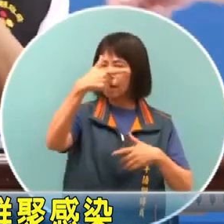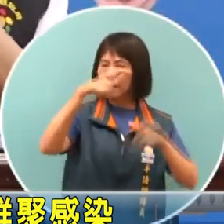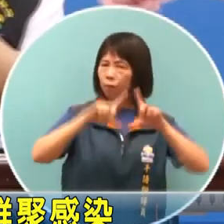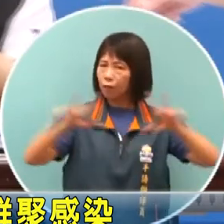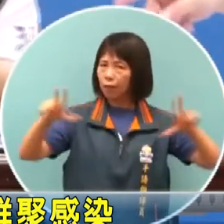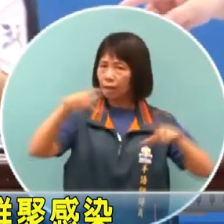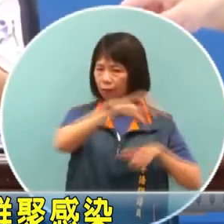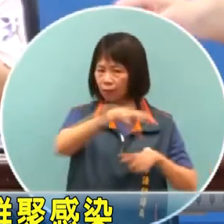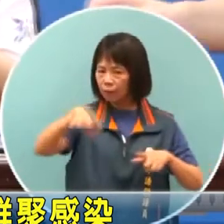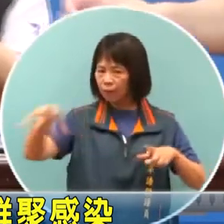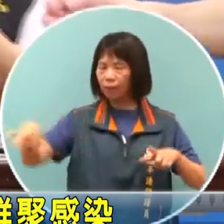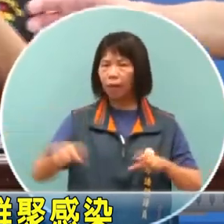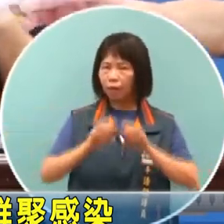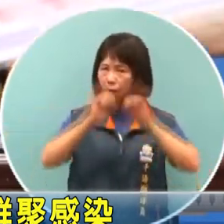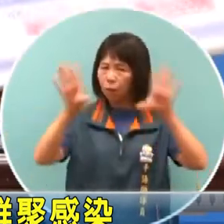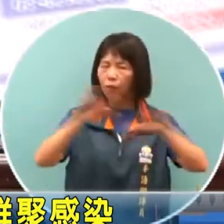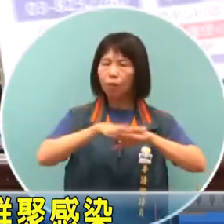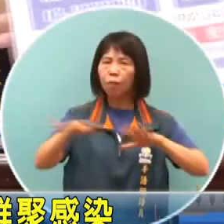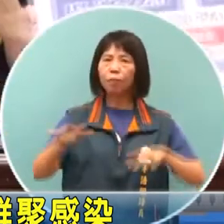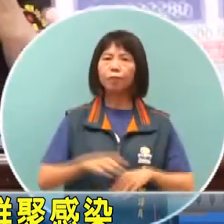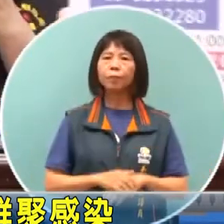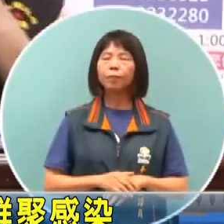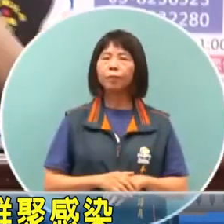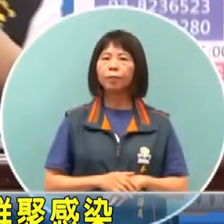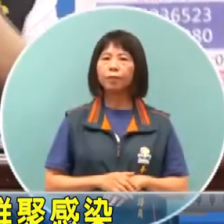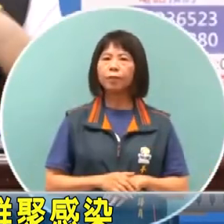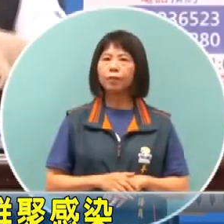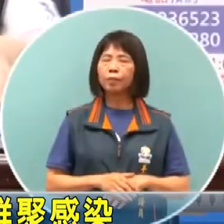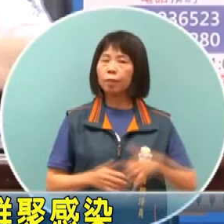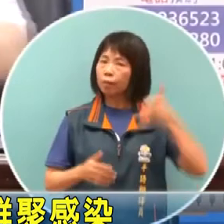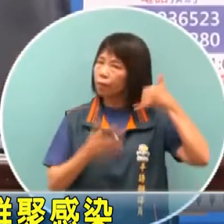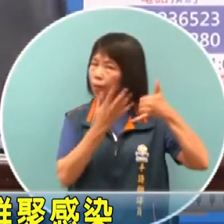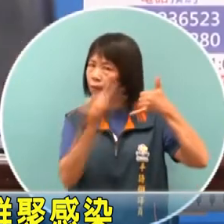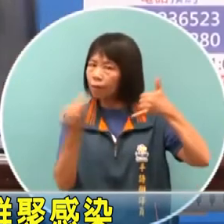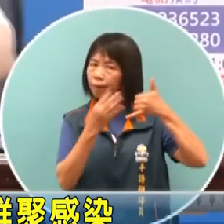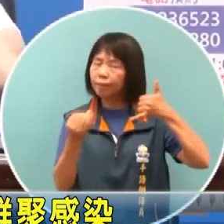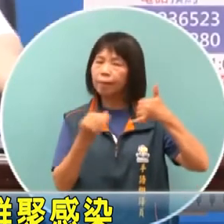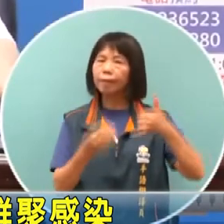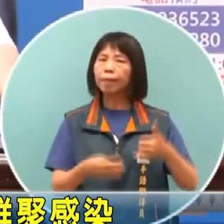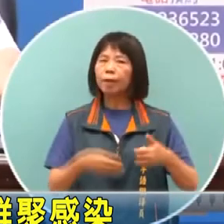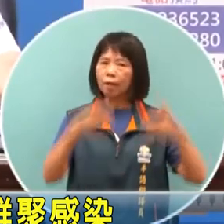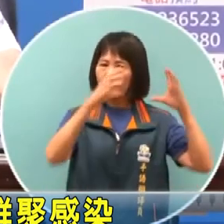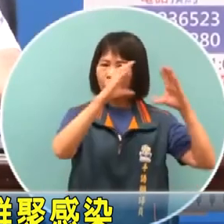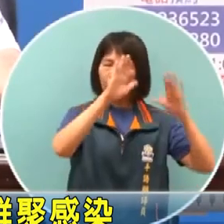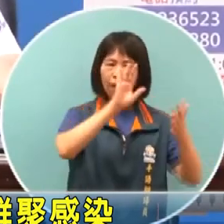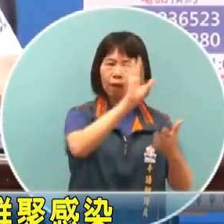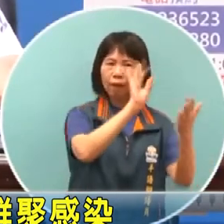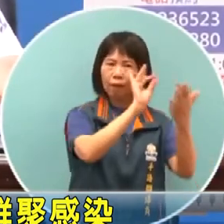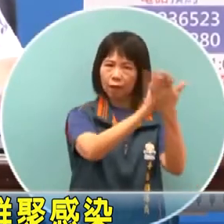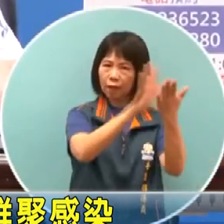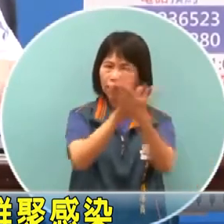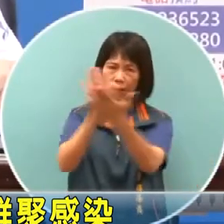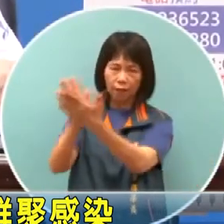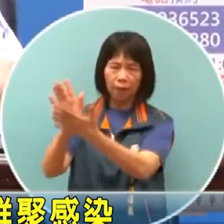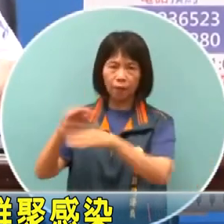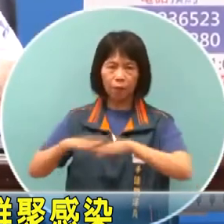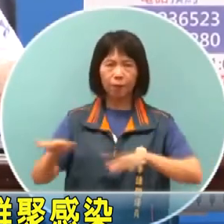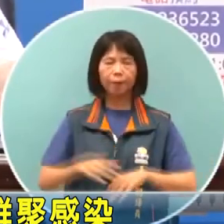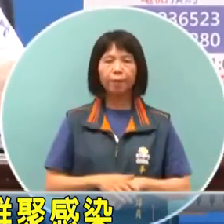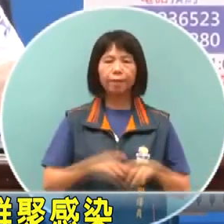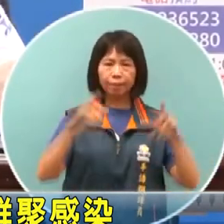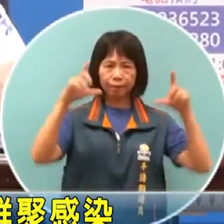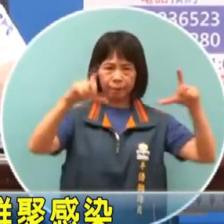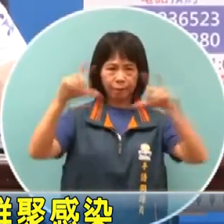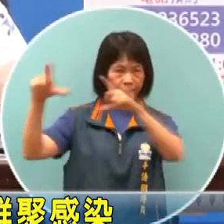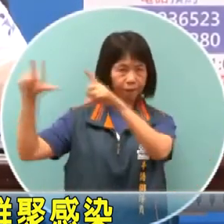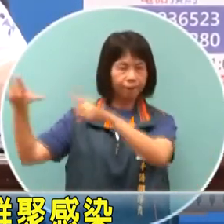方，把我们的预约专线会把它放在我们的六大场域里面，希望我们大家